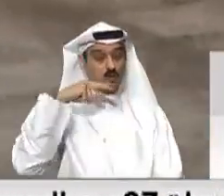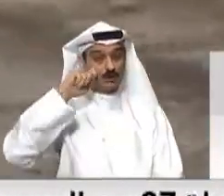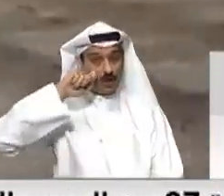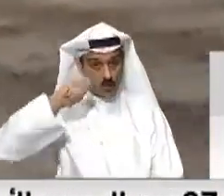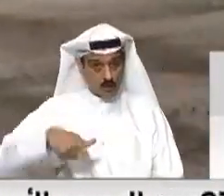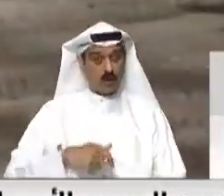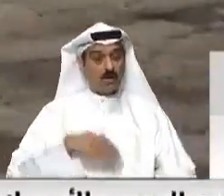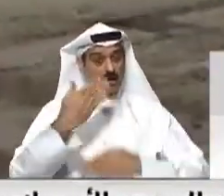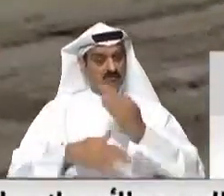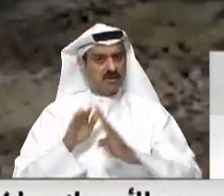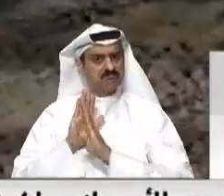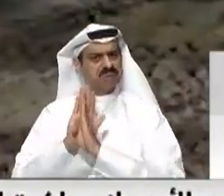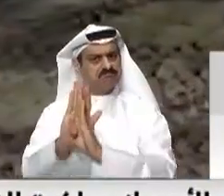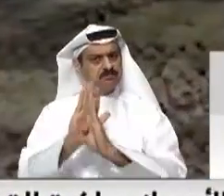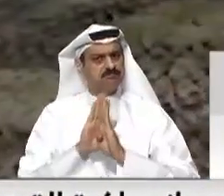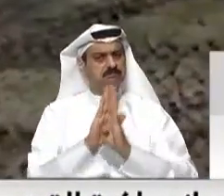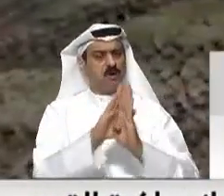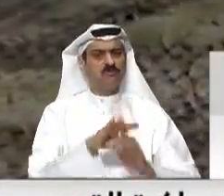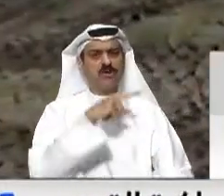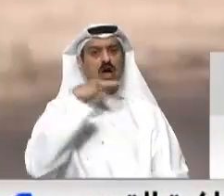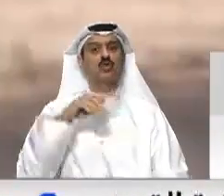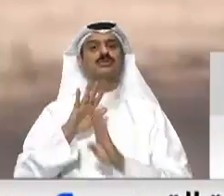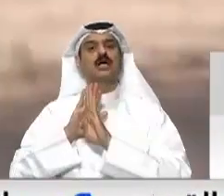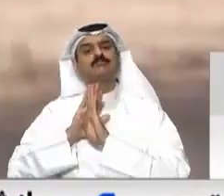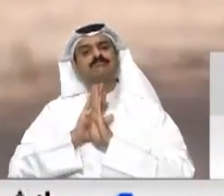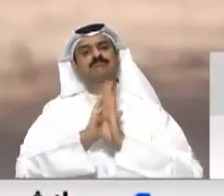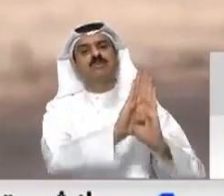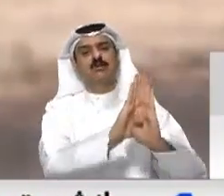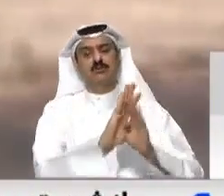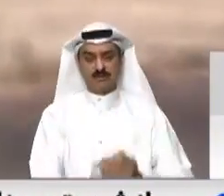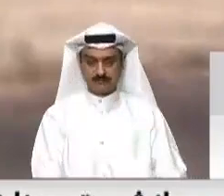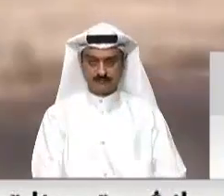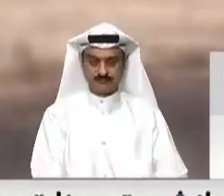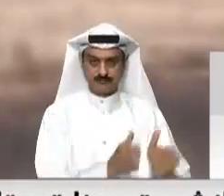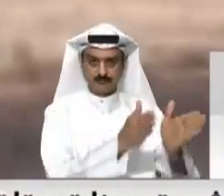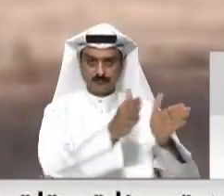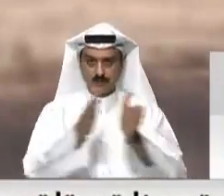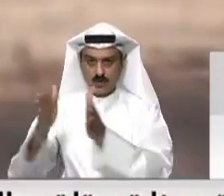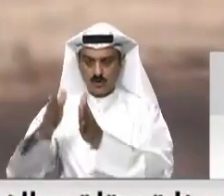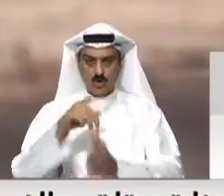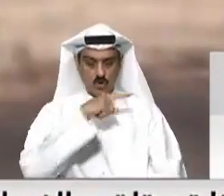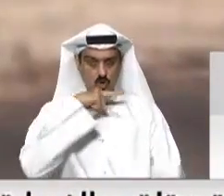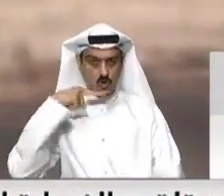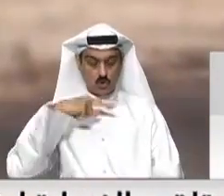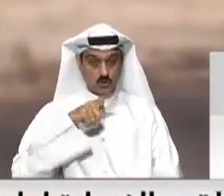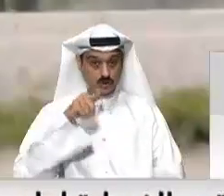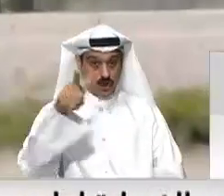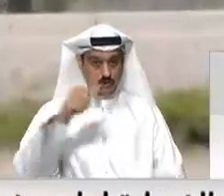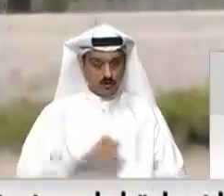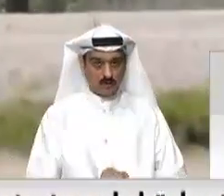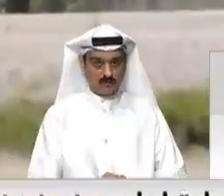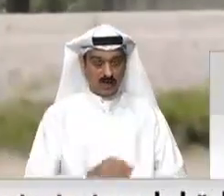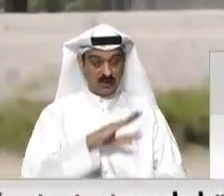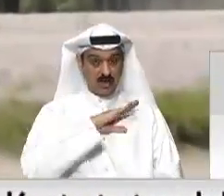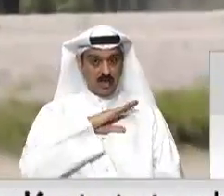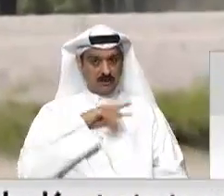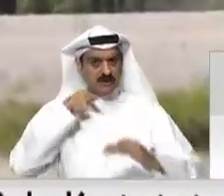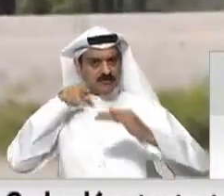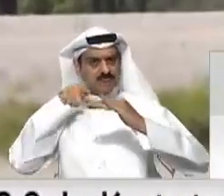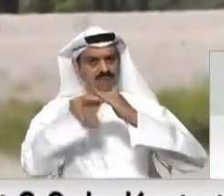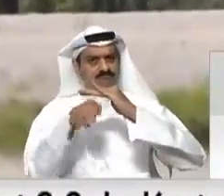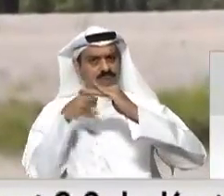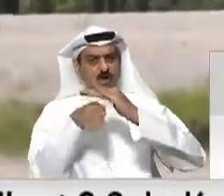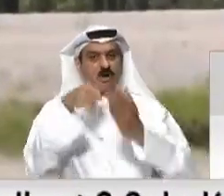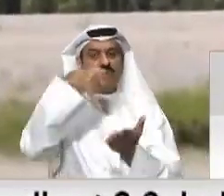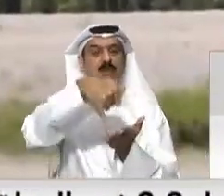الى صد الهجمات الروسيه المتلاحقه موقع عسكري الروسي افاد بان قوات فاجنر باتت في عمق مركز